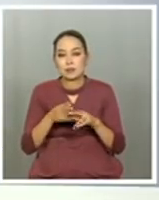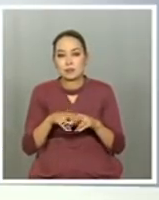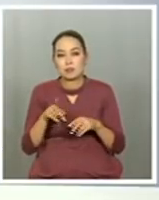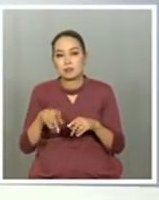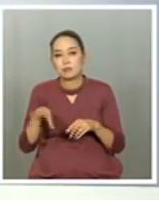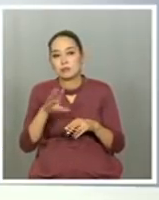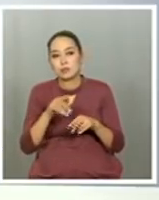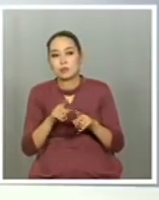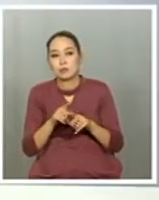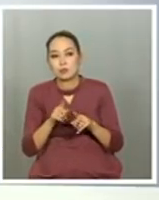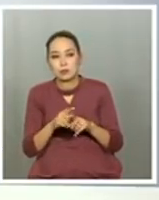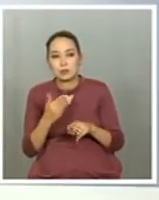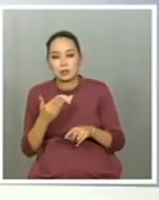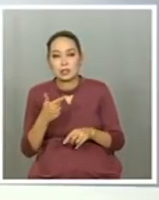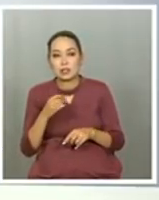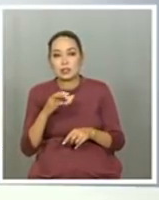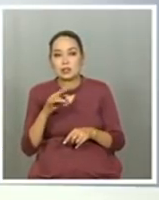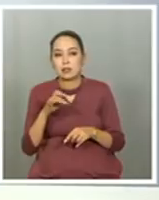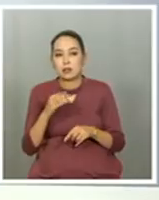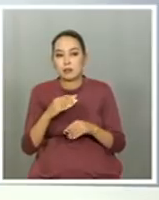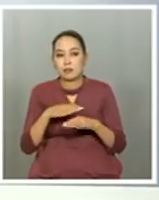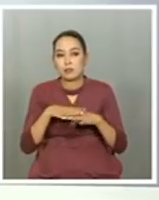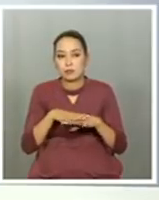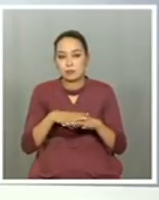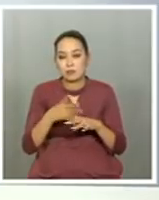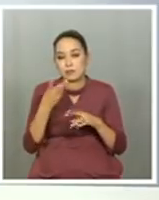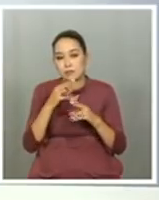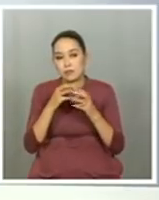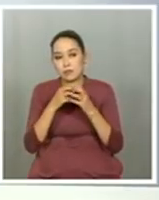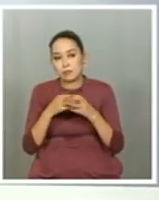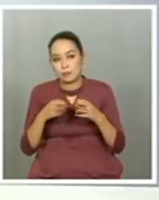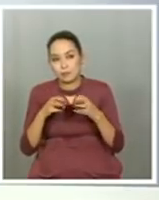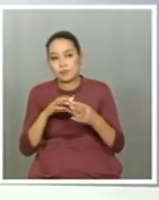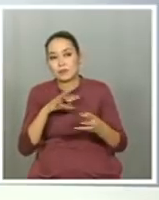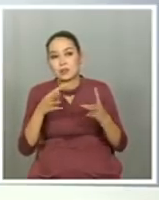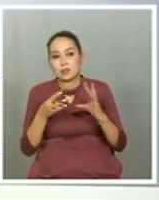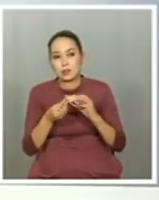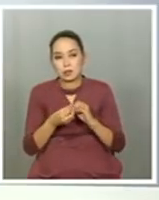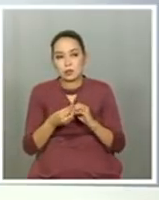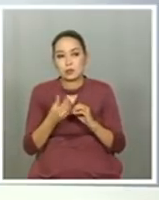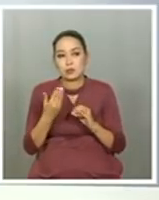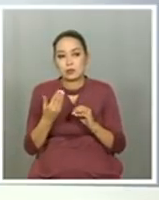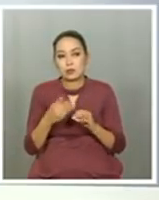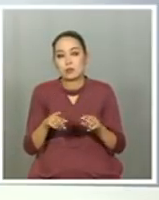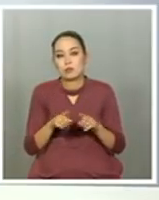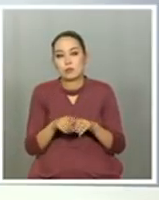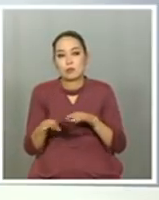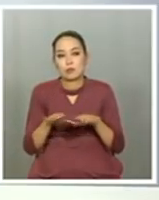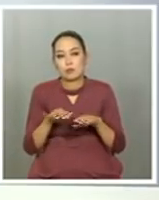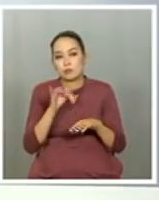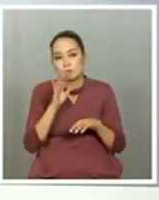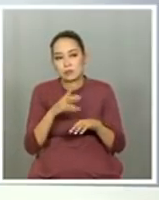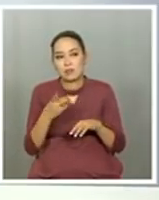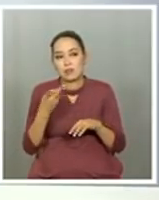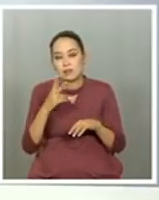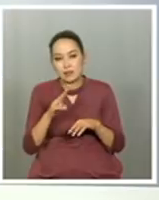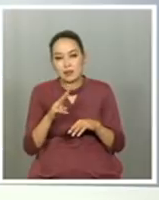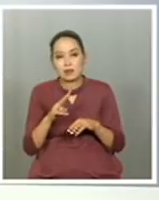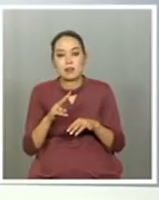ал генеративті жасуша 2-ге бөлініп, нәтижесінде қозғалмайтын 2 сперми пайда